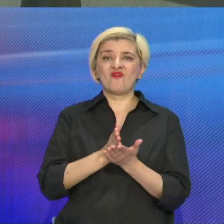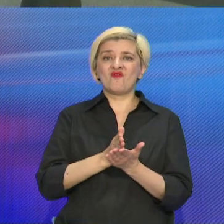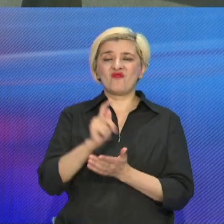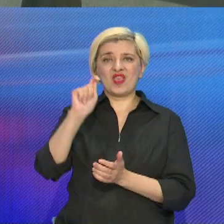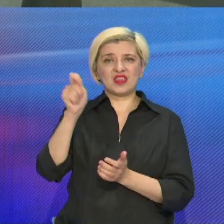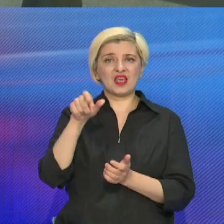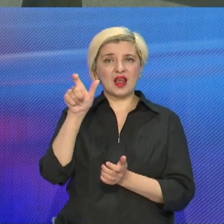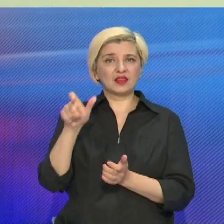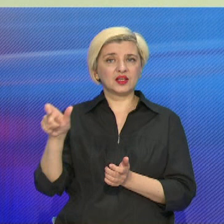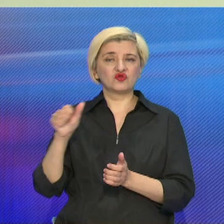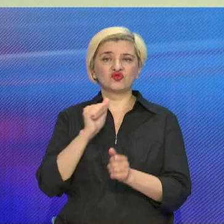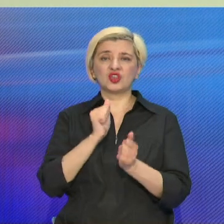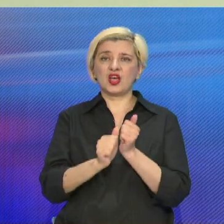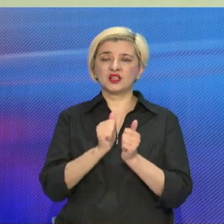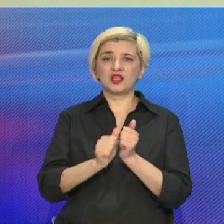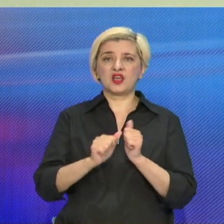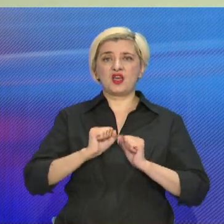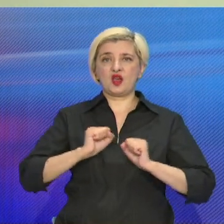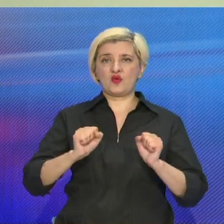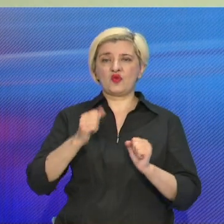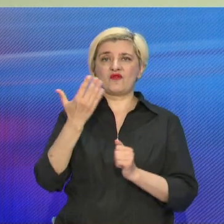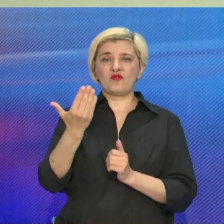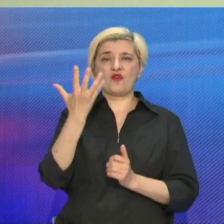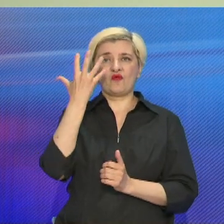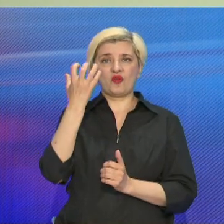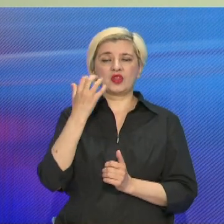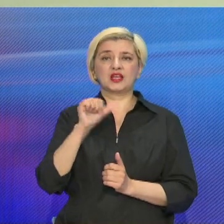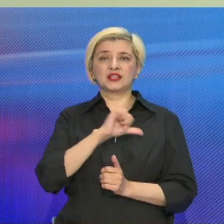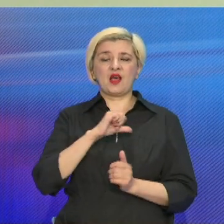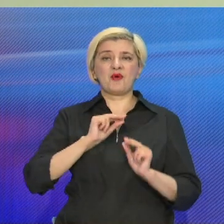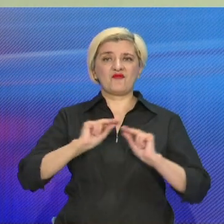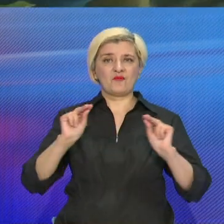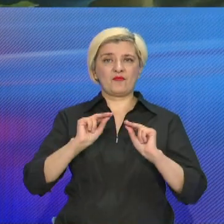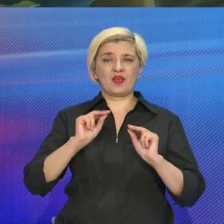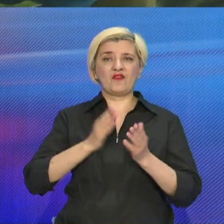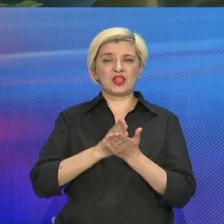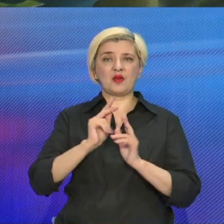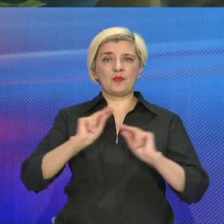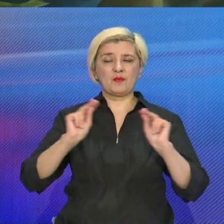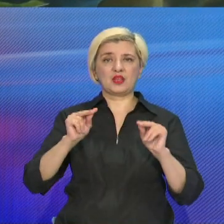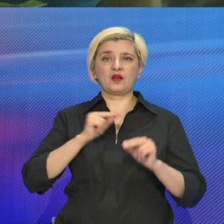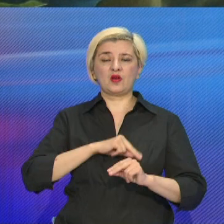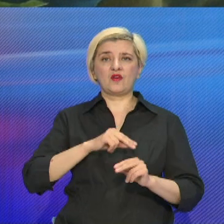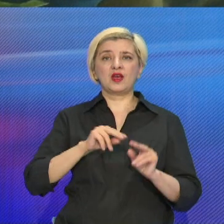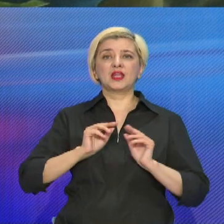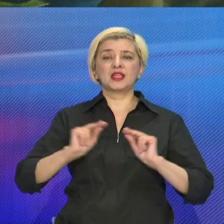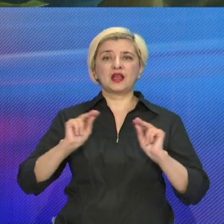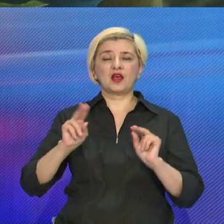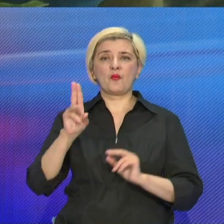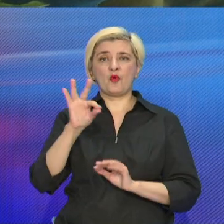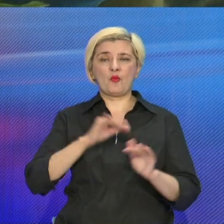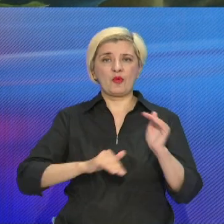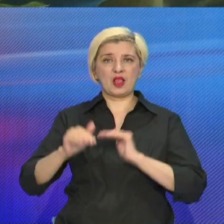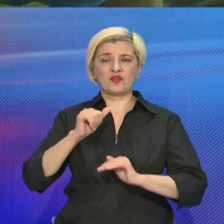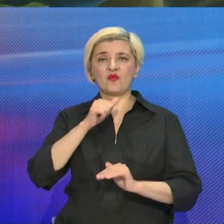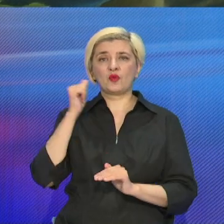Александр Стаценко – сам ветеран педагогичной працы, тренер по плаванию, у минулым военнослужащий атомной подводной лодки. С фотографией